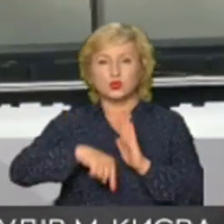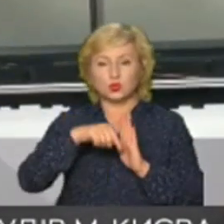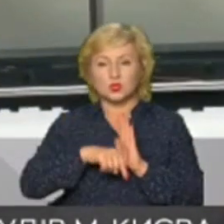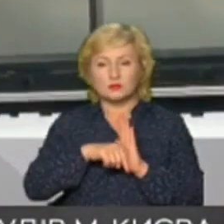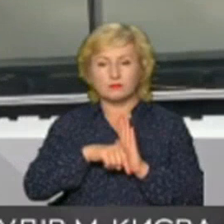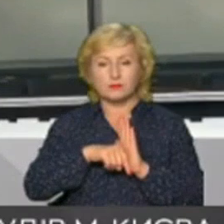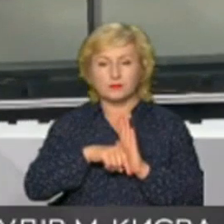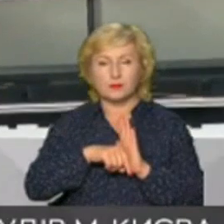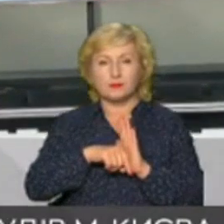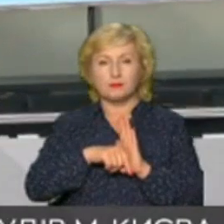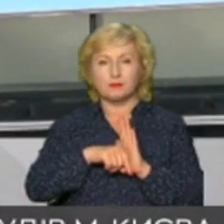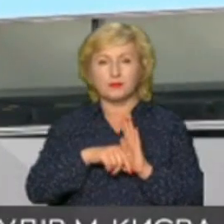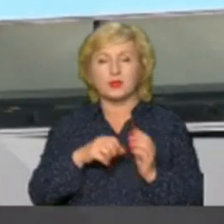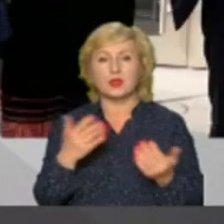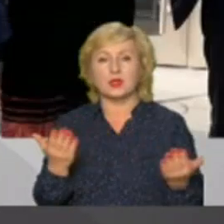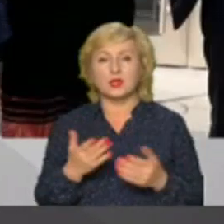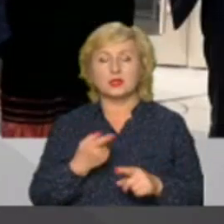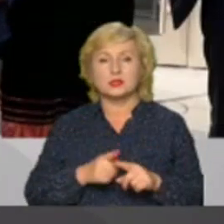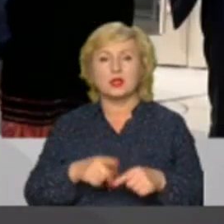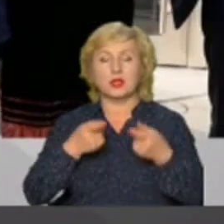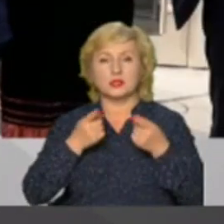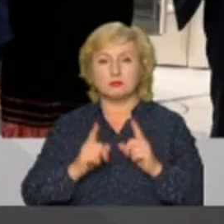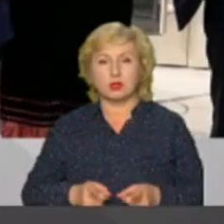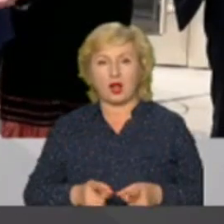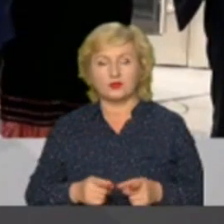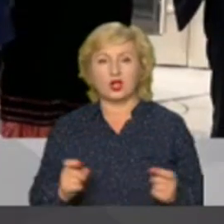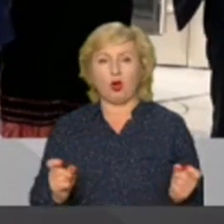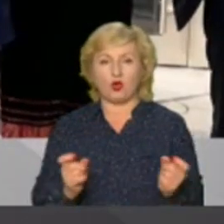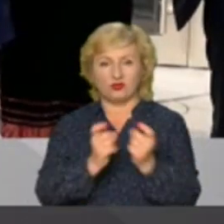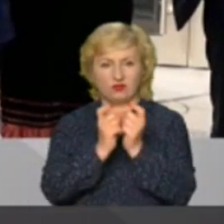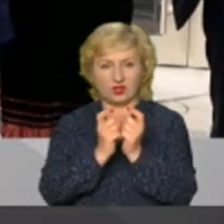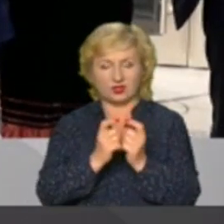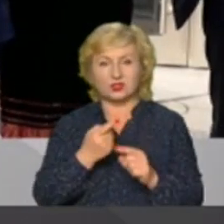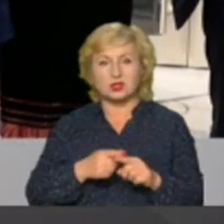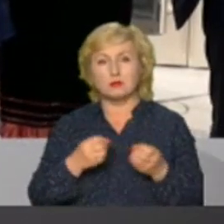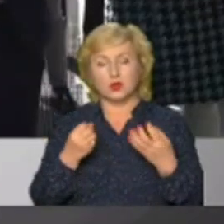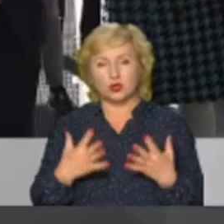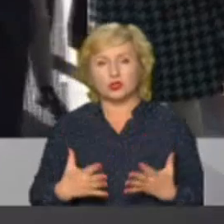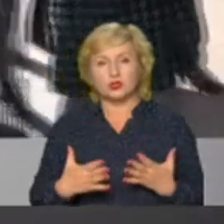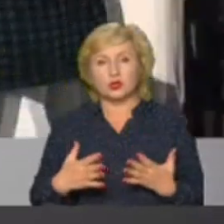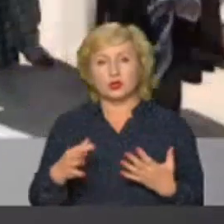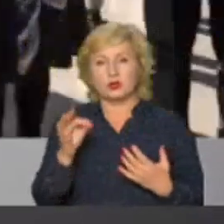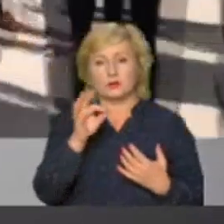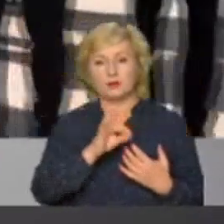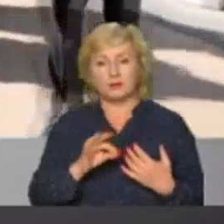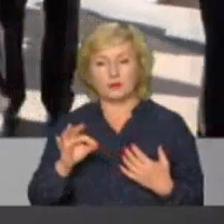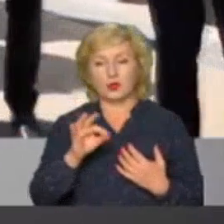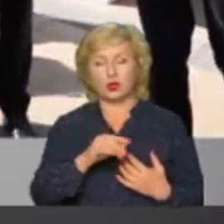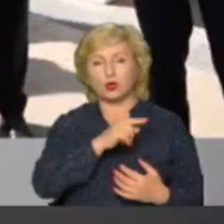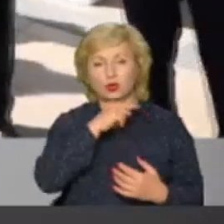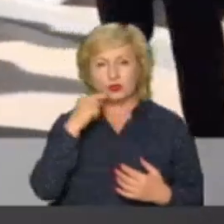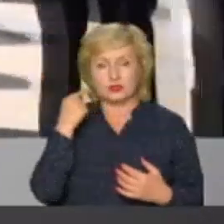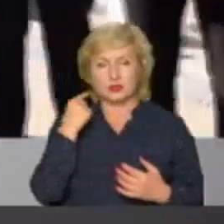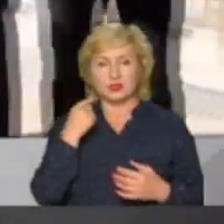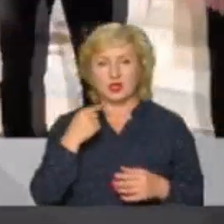і який це насправді конфлікт. І, ну, це просто йдеться тут про російський